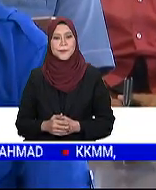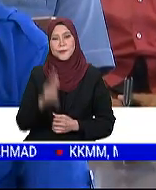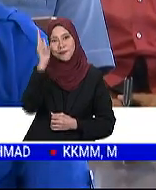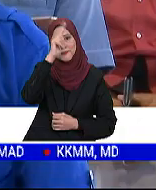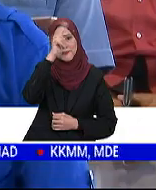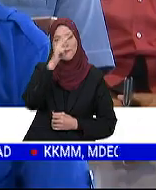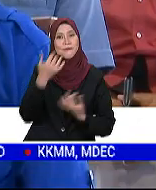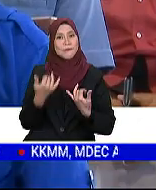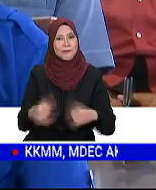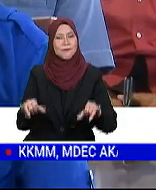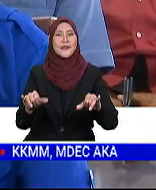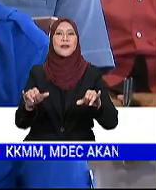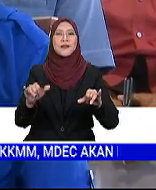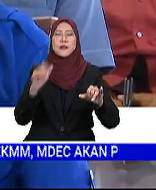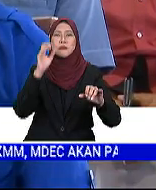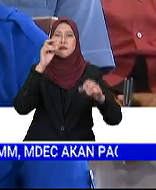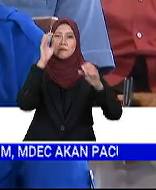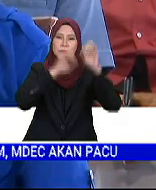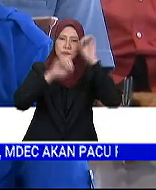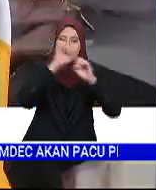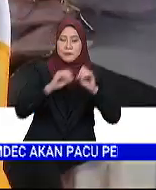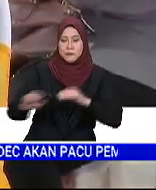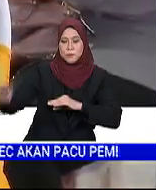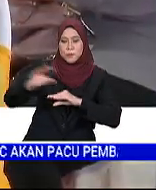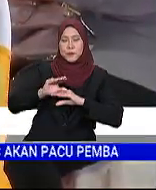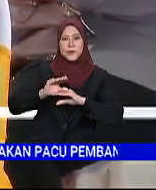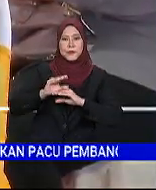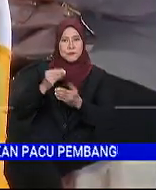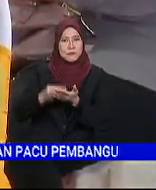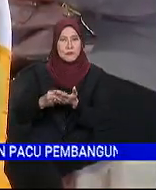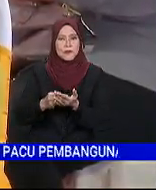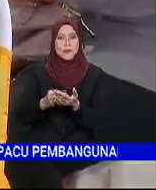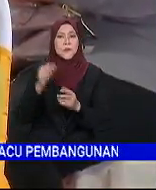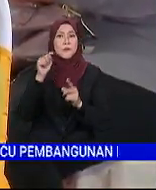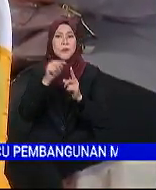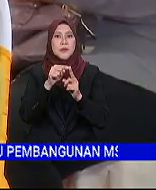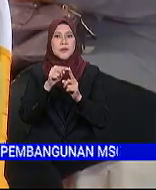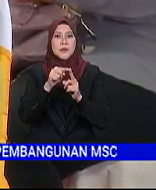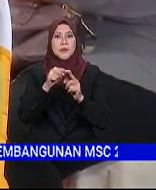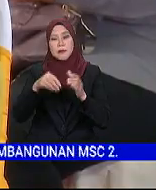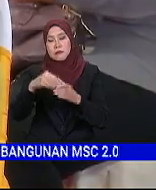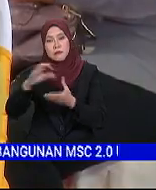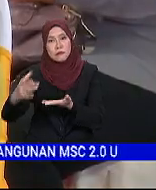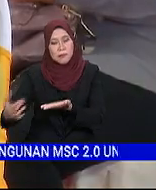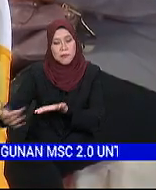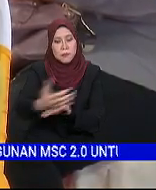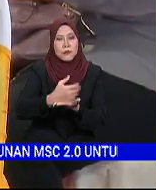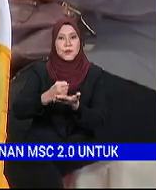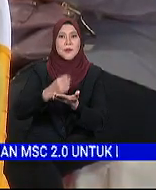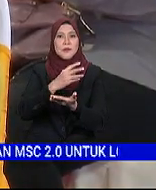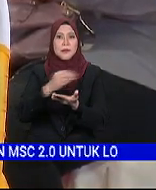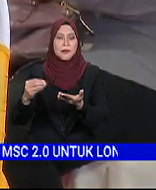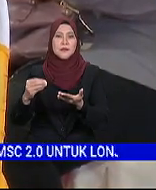Kerajaan juga sedang mengalihkan orientasi pemberian subsidi dan insentif daripada input kepada output secara